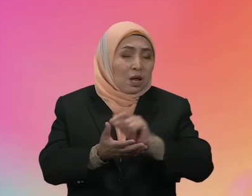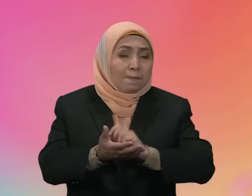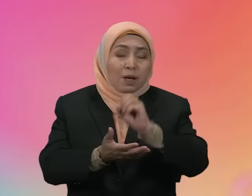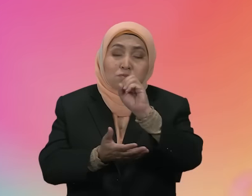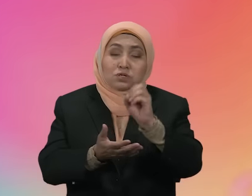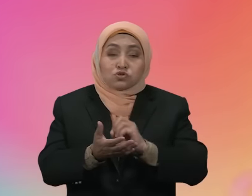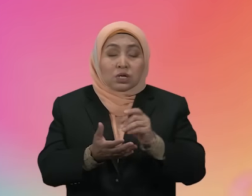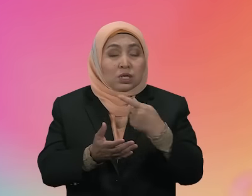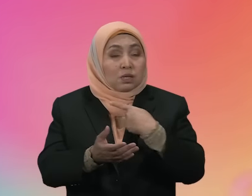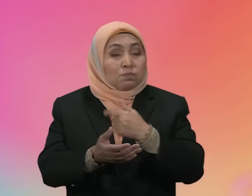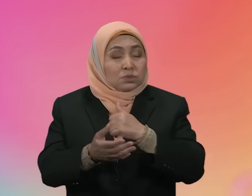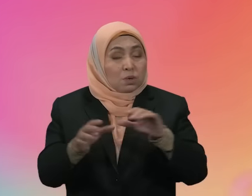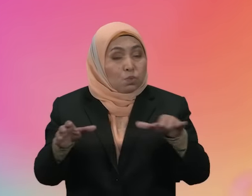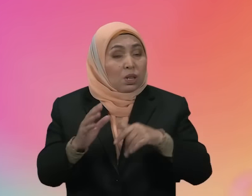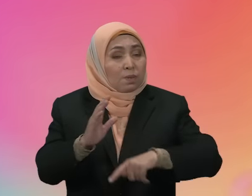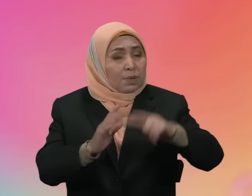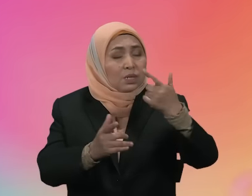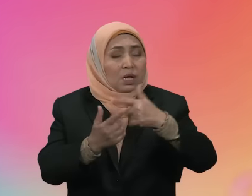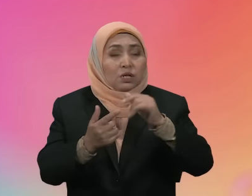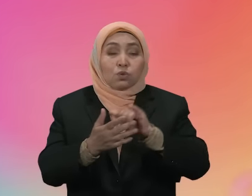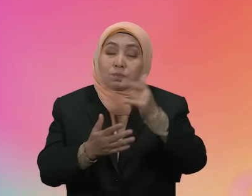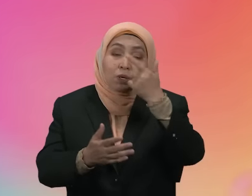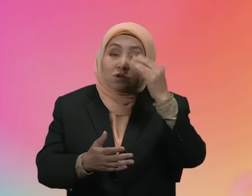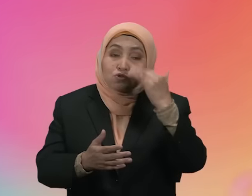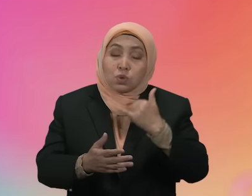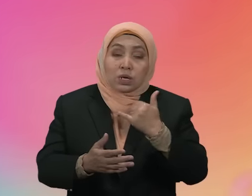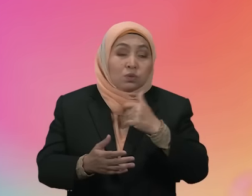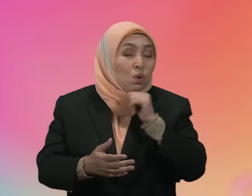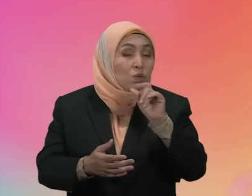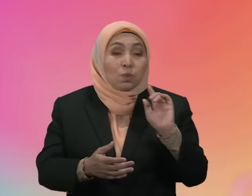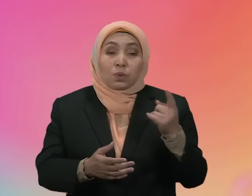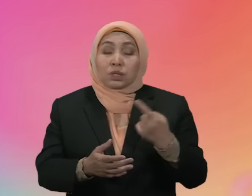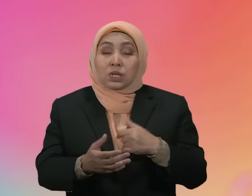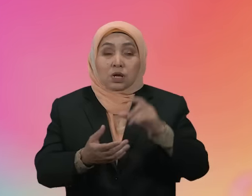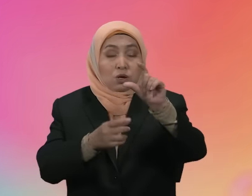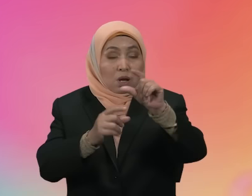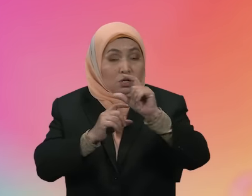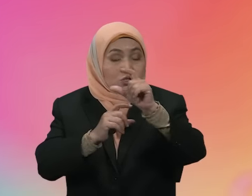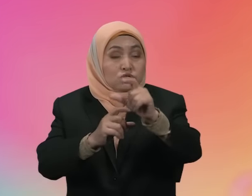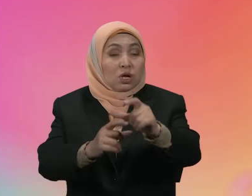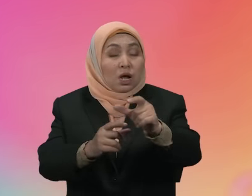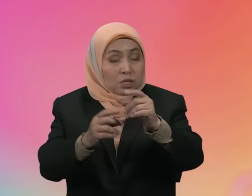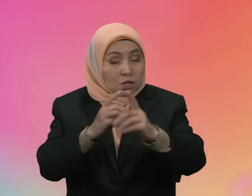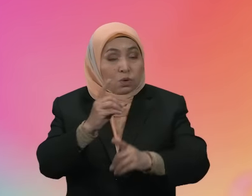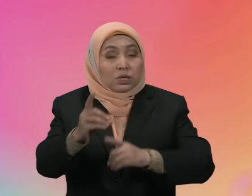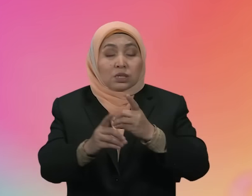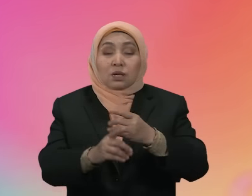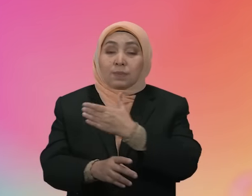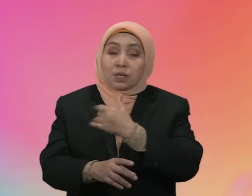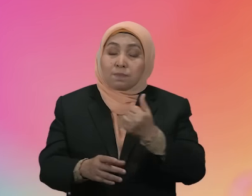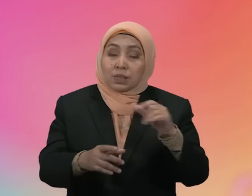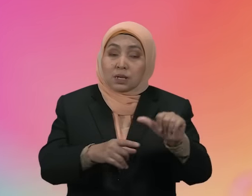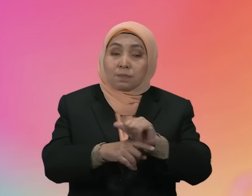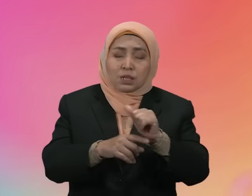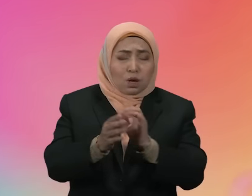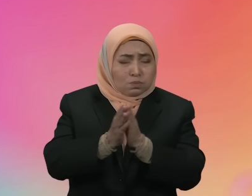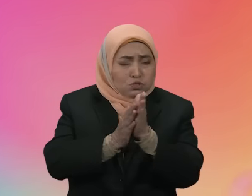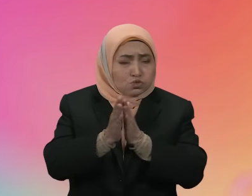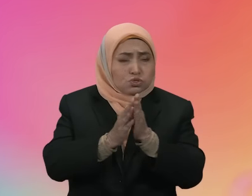ke, tetapi kita kena buat lebih daripada itu Ustaz ya. Kerana apa? Bukan sekadar ganjaran di dunia menyebabkan kita beriman, beramal